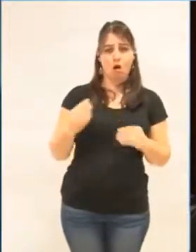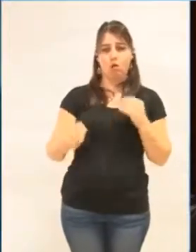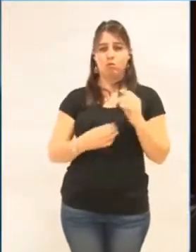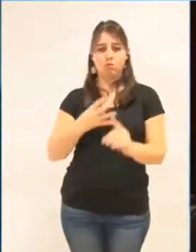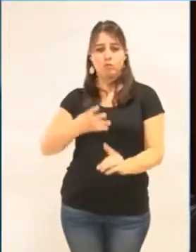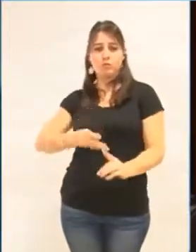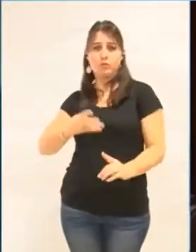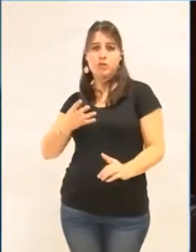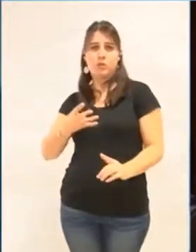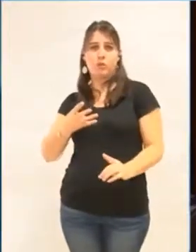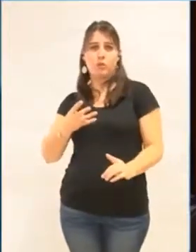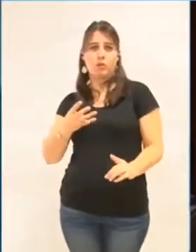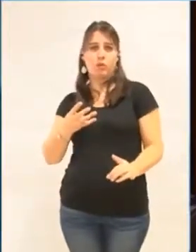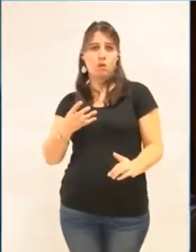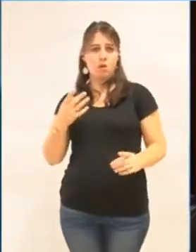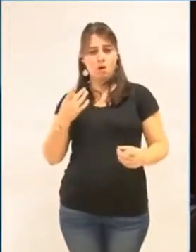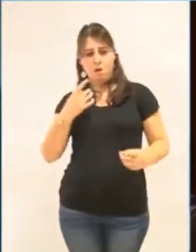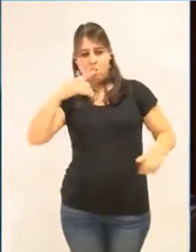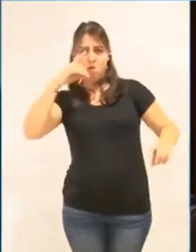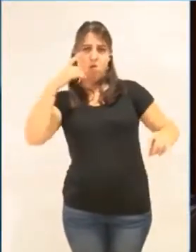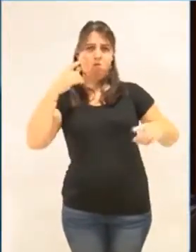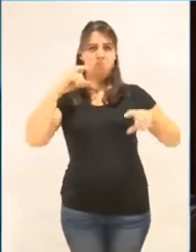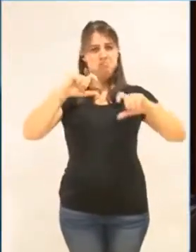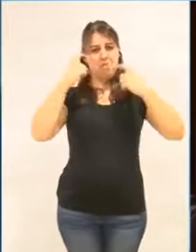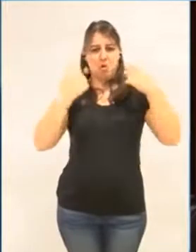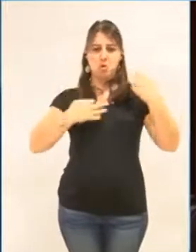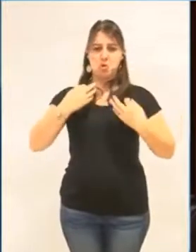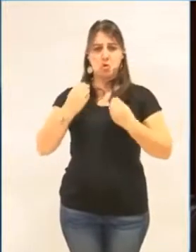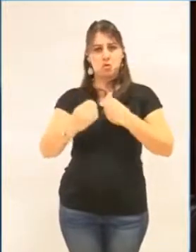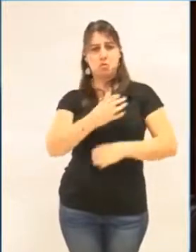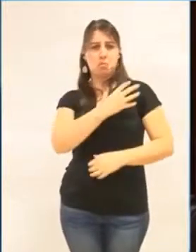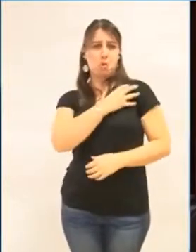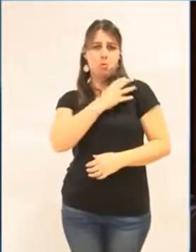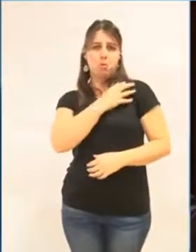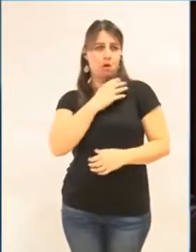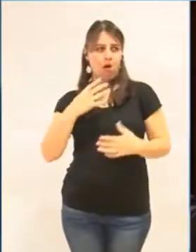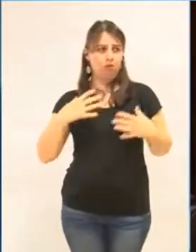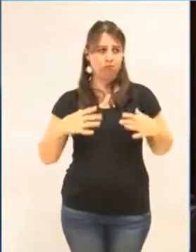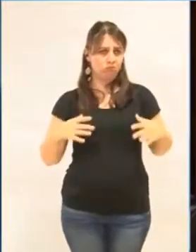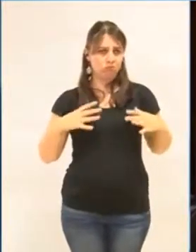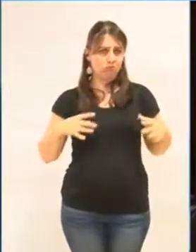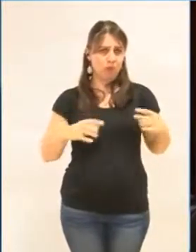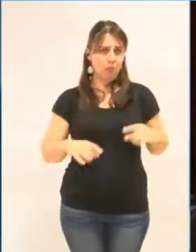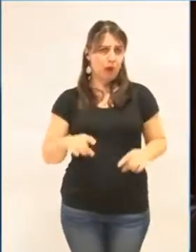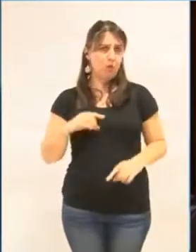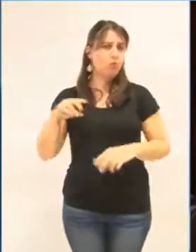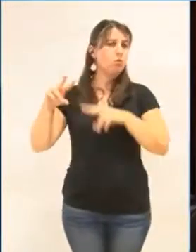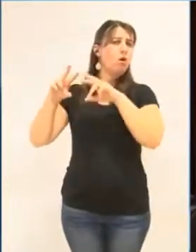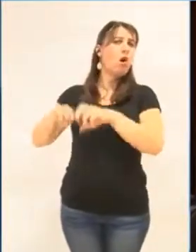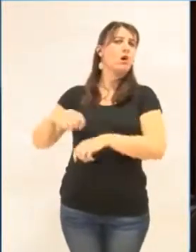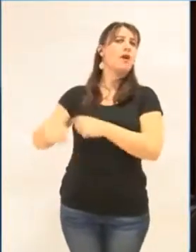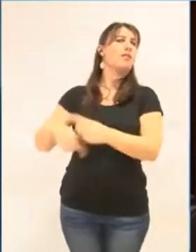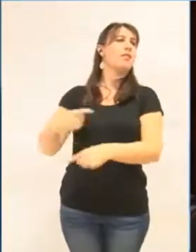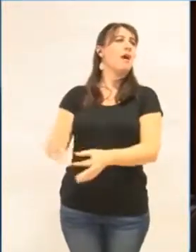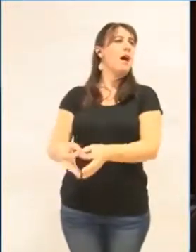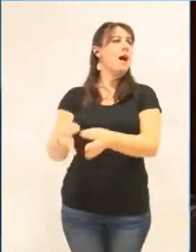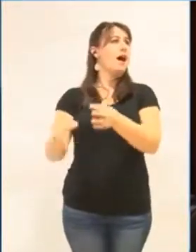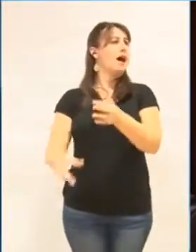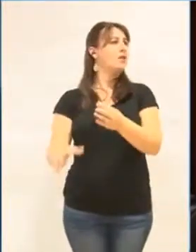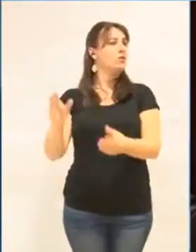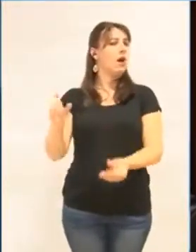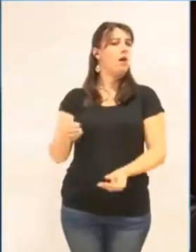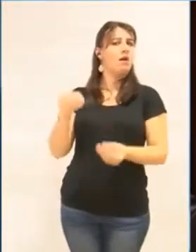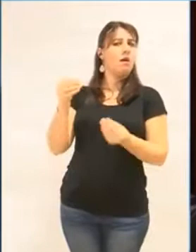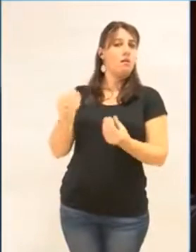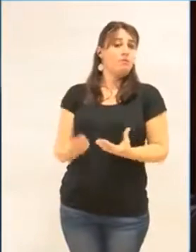de s'ériger ou en juge ou en procureur, avant que l'enquête ne livre ses résultats. Vous